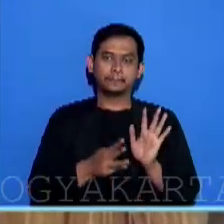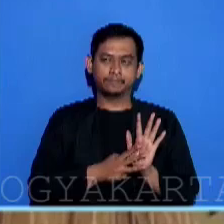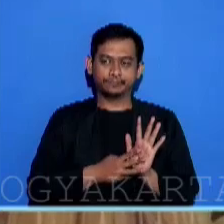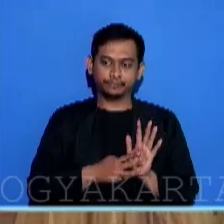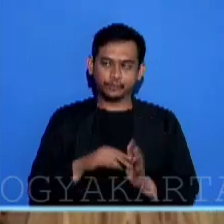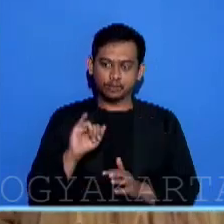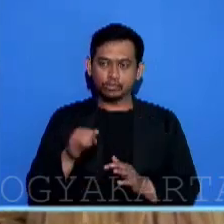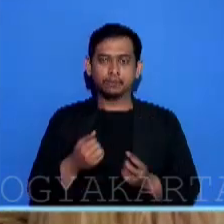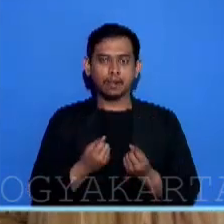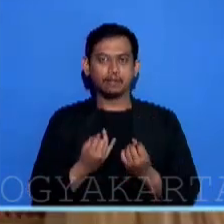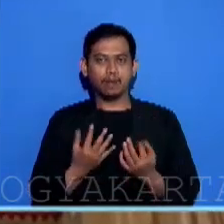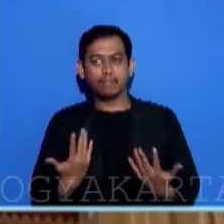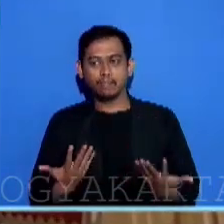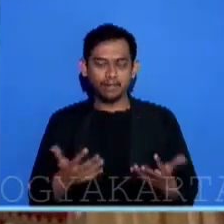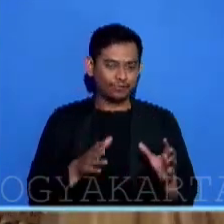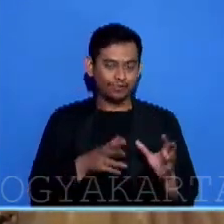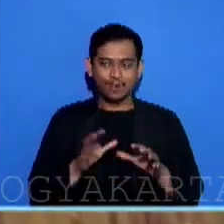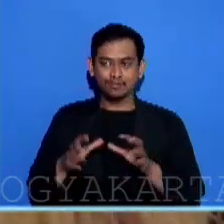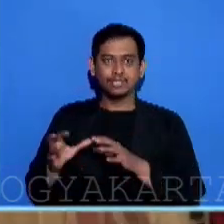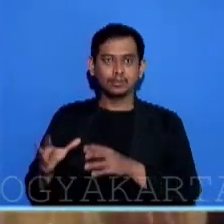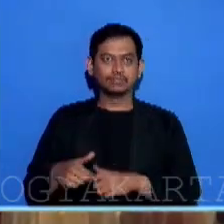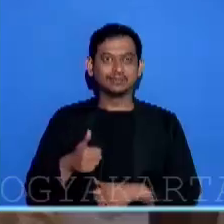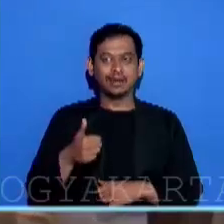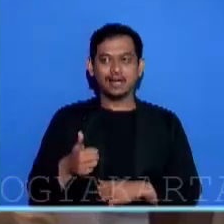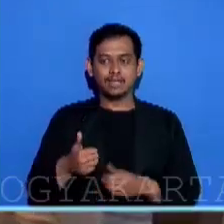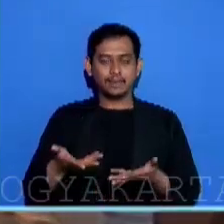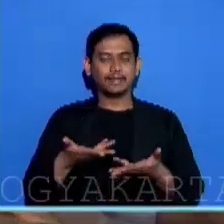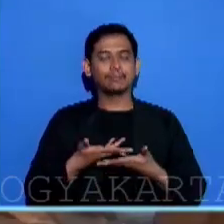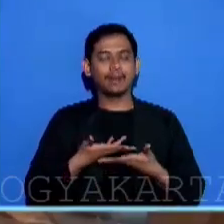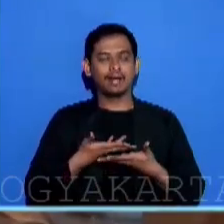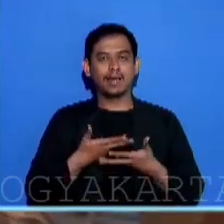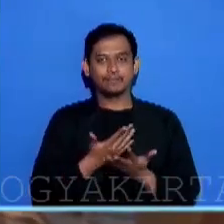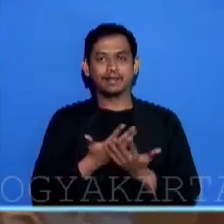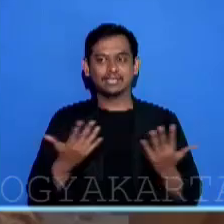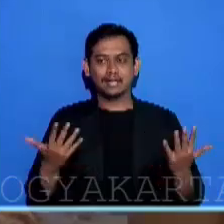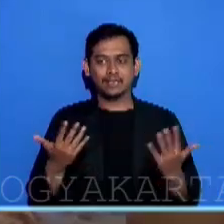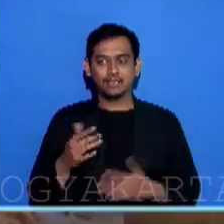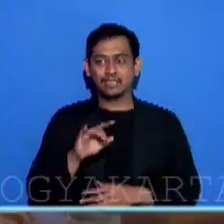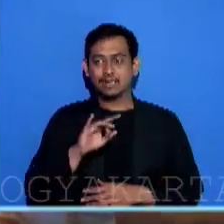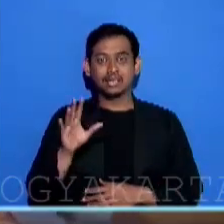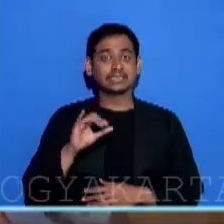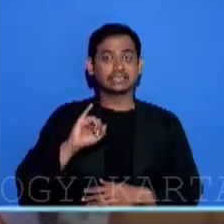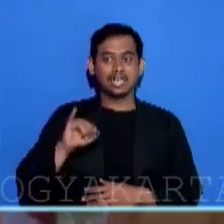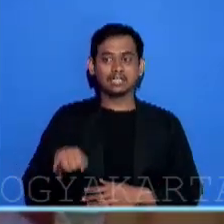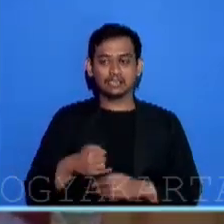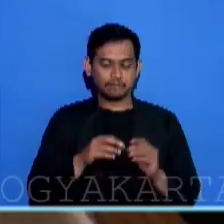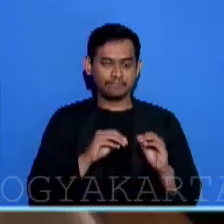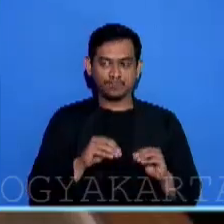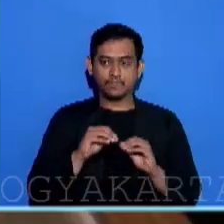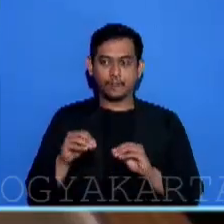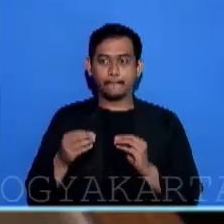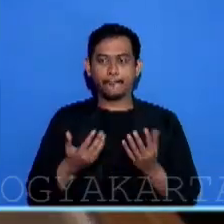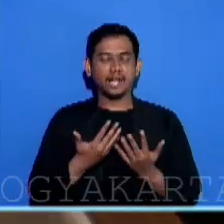mengukur sejauh mana produk-produk tersebut diterima masyarakat luas. Selain itu juga menjadi ruang edukasi untuk bagaimana